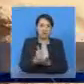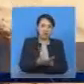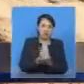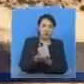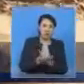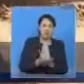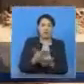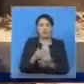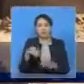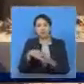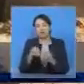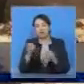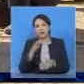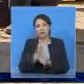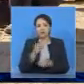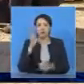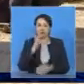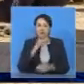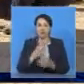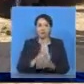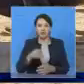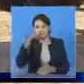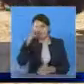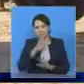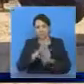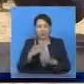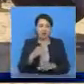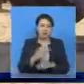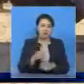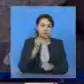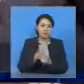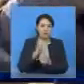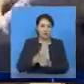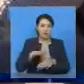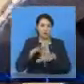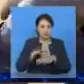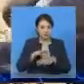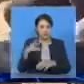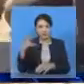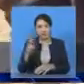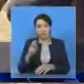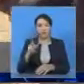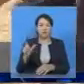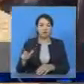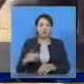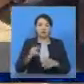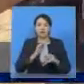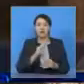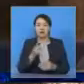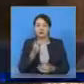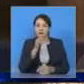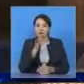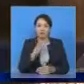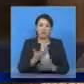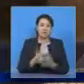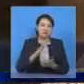осы он ауыл ішіне орнатып та үлгерген. Күннің сығына қарамастан мұнда да жұмыс қызу. 200-ге жуық тұрғыны бар елді мекен аз уақыттан